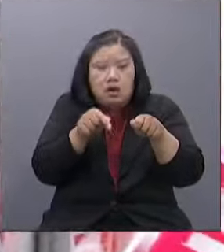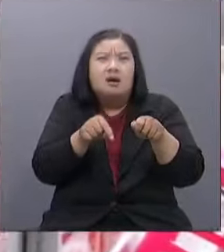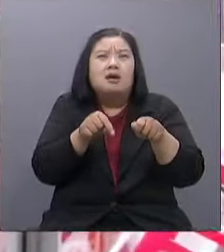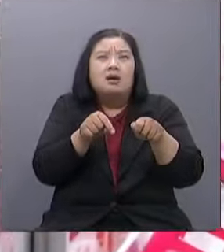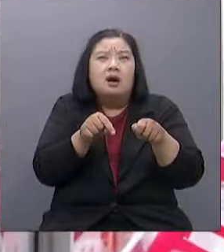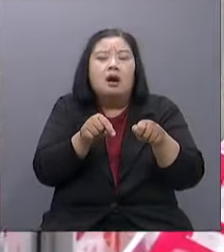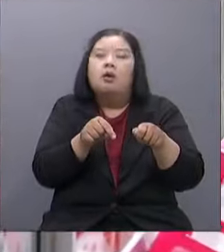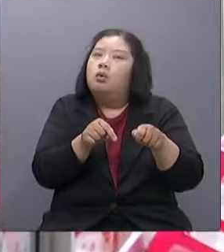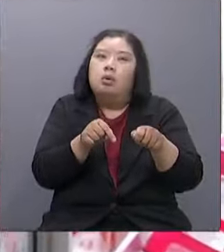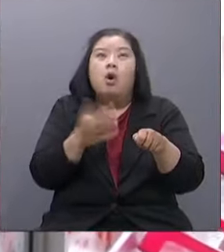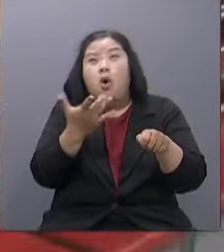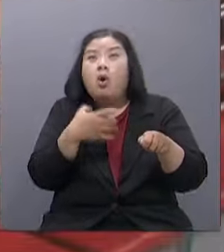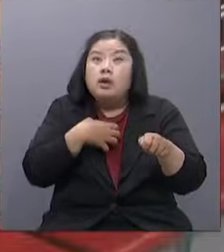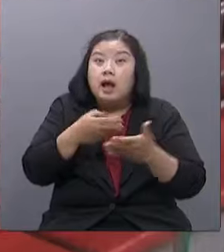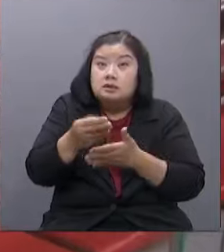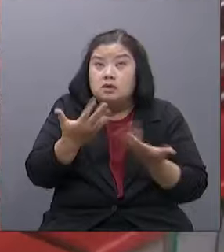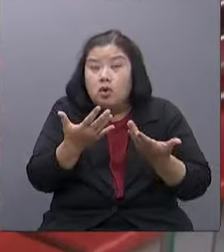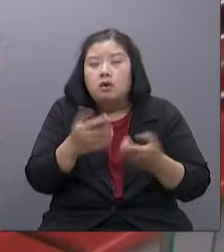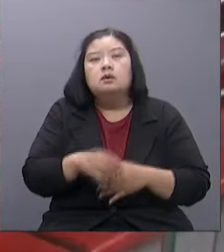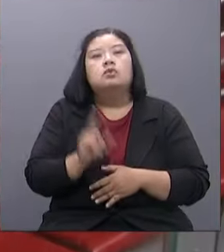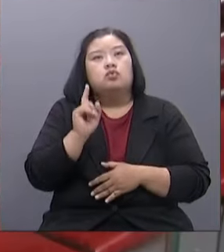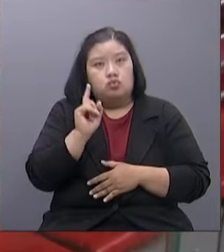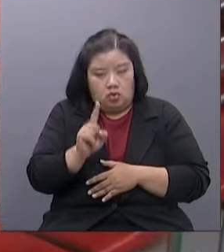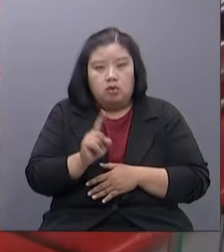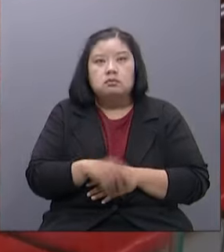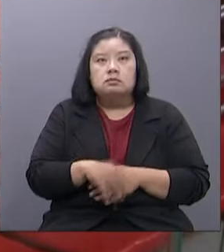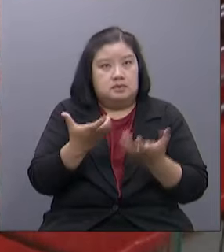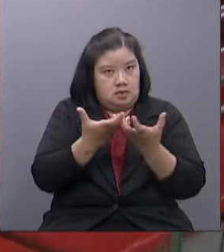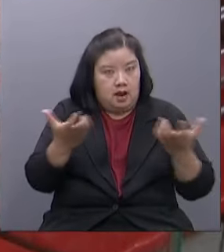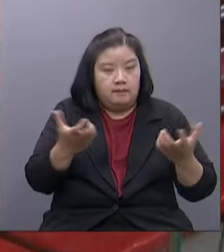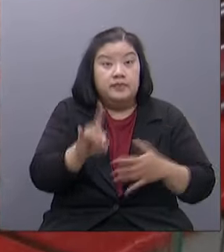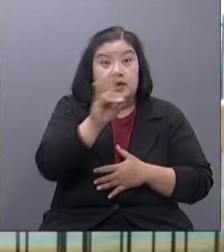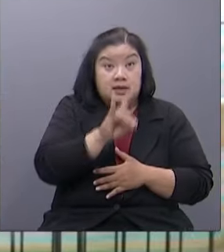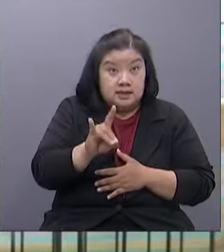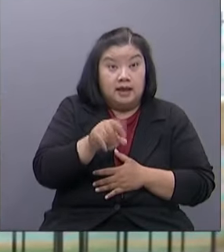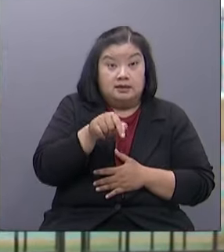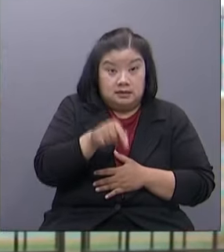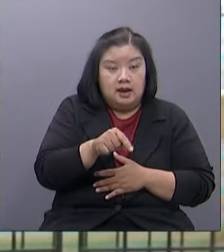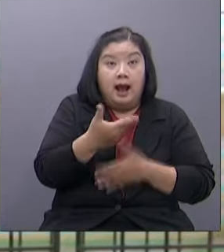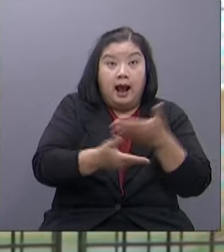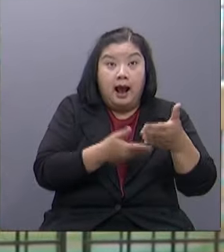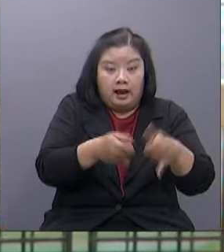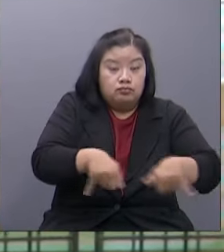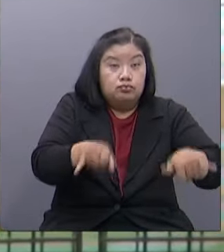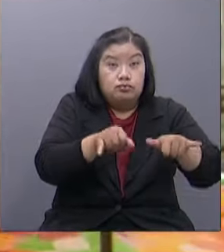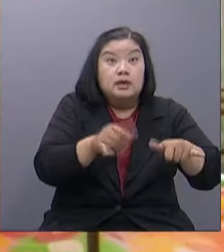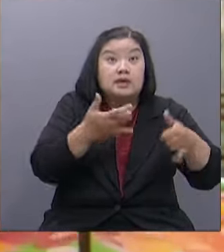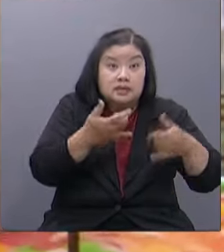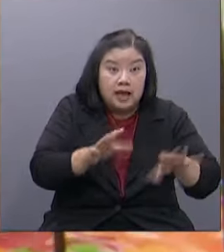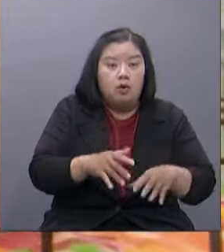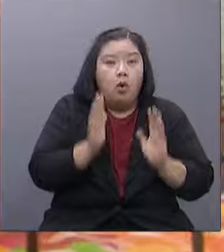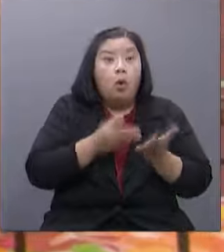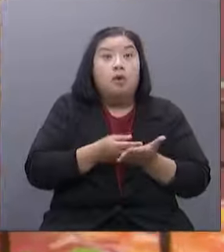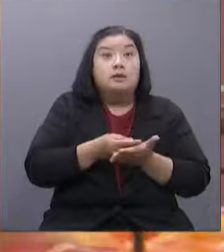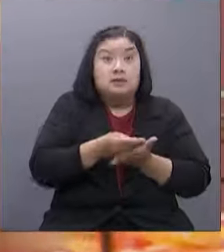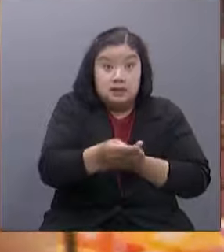แยกออกจากกันระหว่างว่าสวัสดิภาพสัตว์รอขายเพื่อที่จะรอไปอยู่บ้านใหม่ที่เจ้าของสามารถสร้างสถานที่